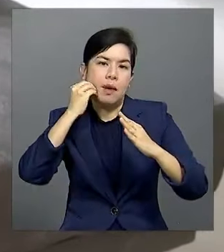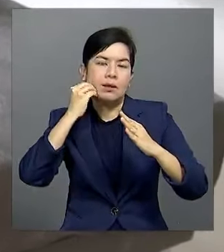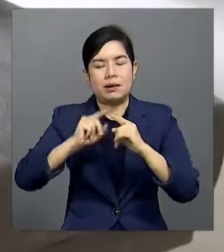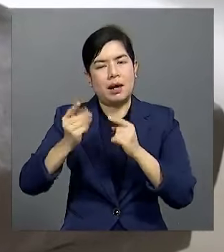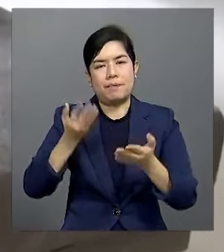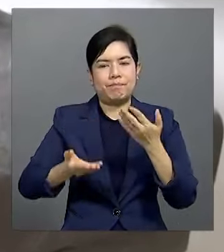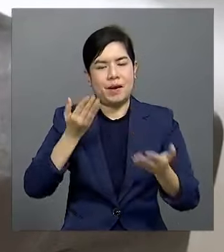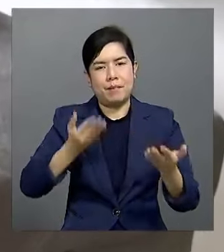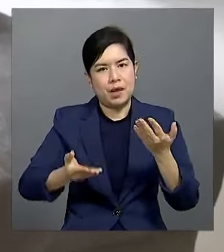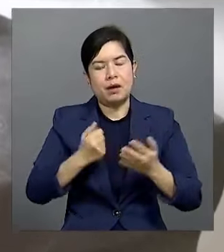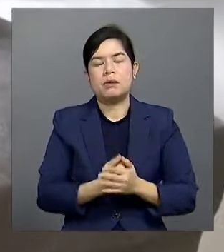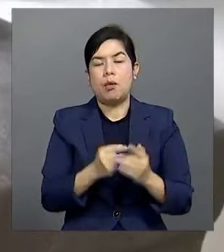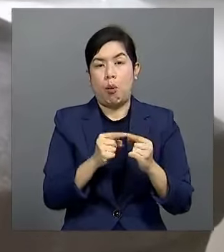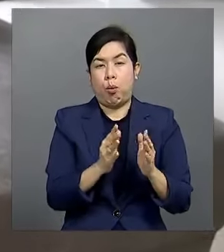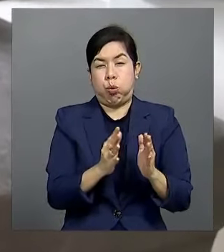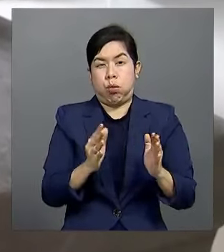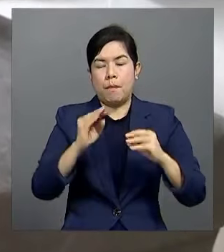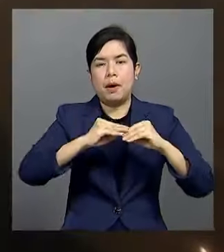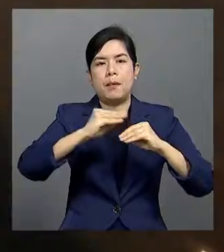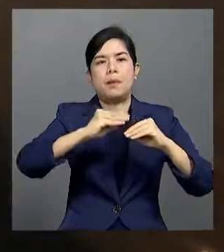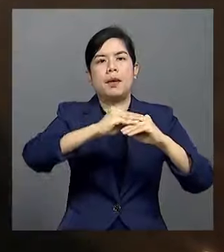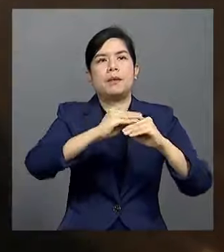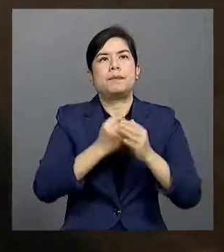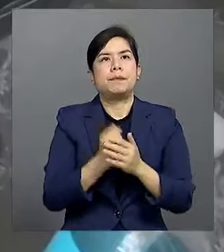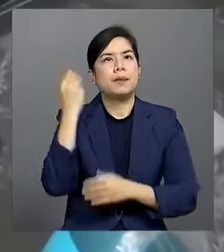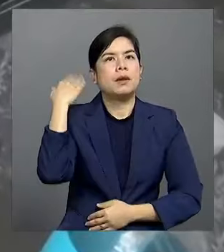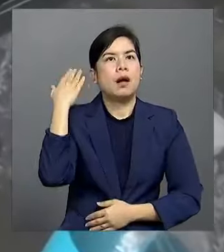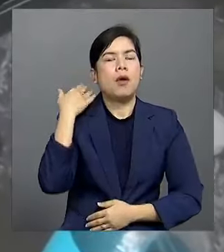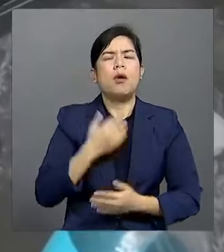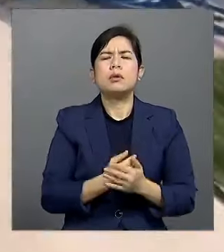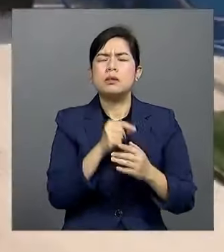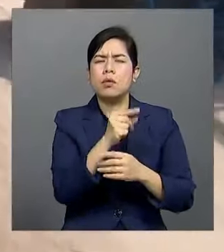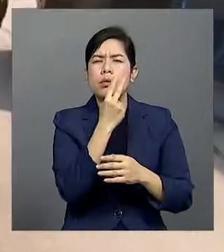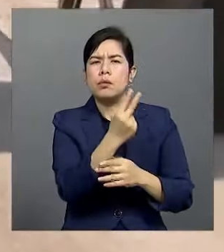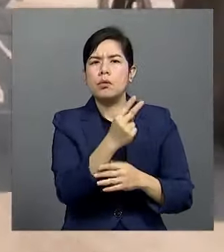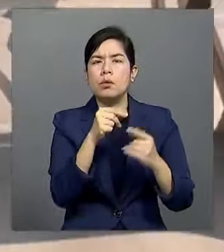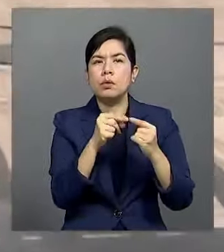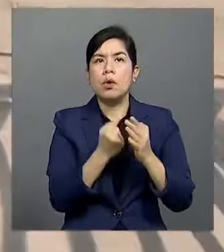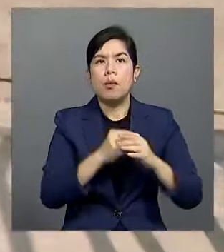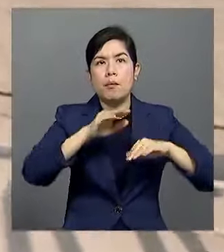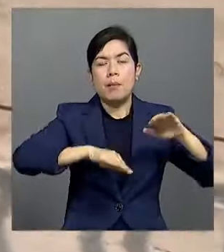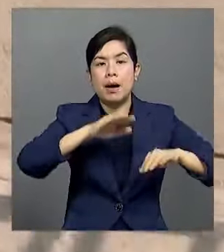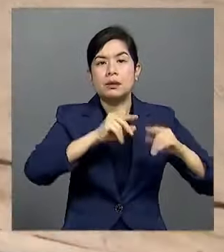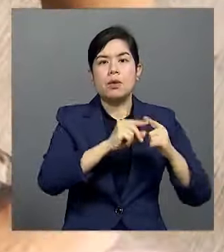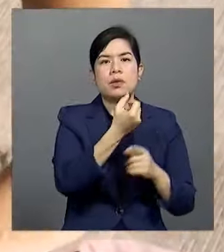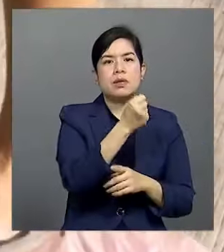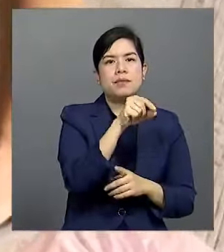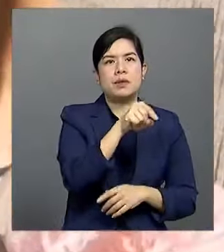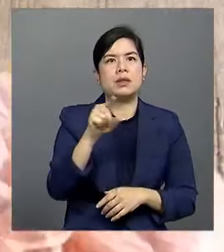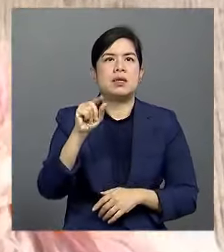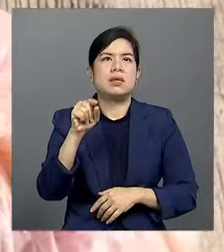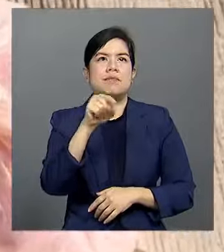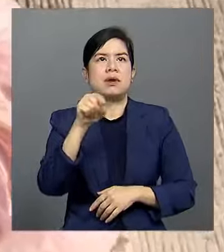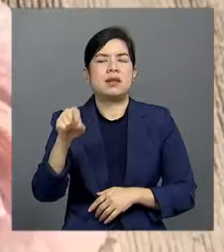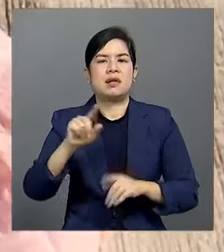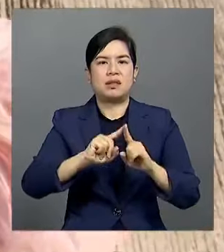ายตัวซึ่งเดิมเราสภาวะปกติเราบอกว่าจะขยายตัวประมาณสัก 10-20% แต่ช่วงโควิดนะครับการขยายตัว